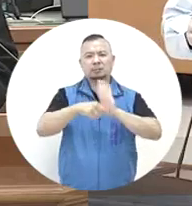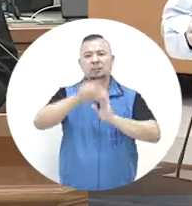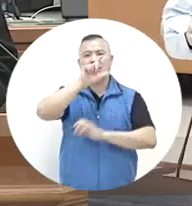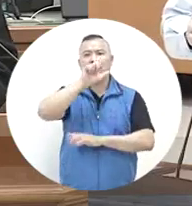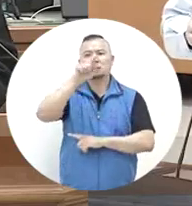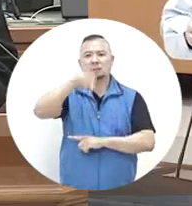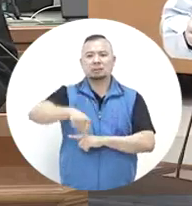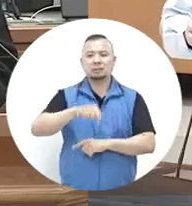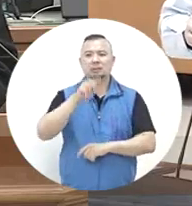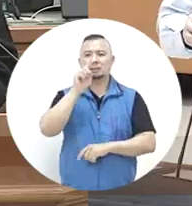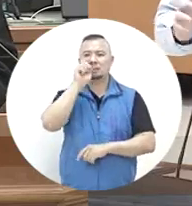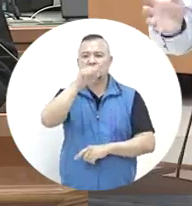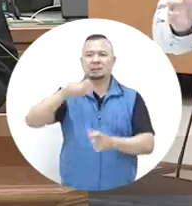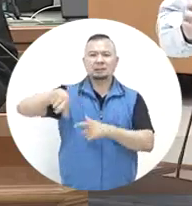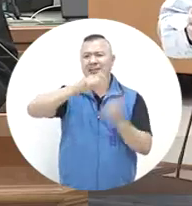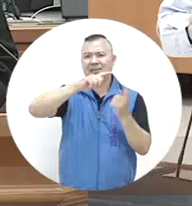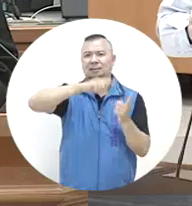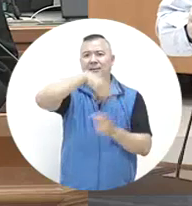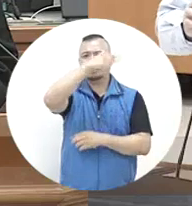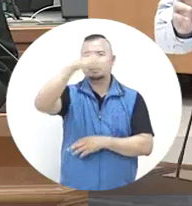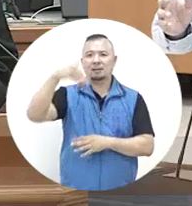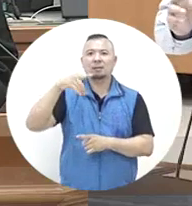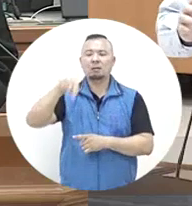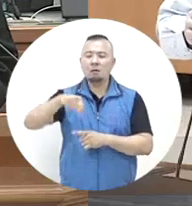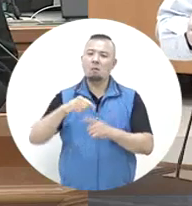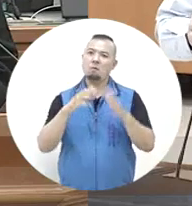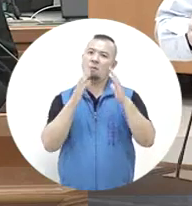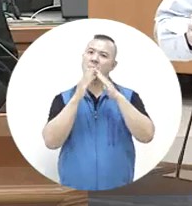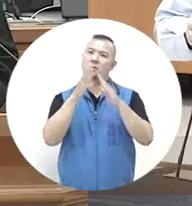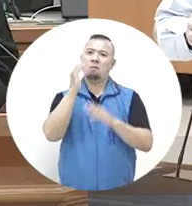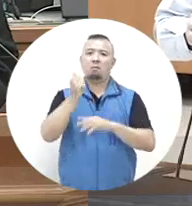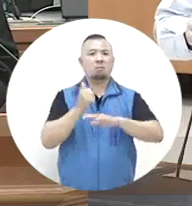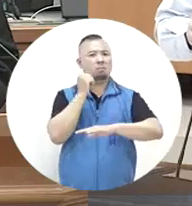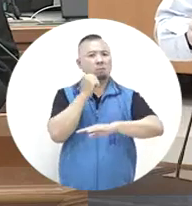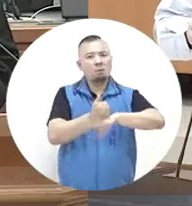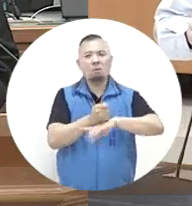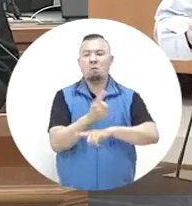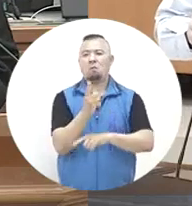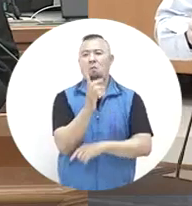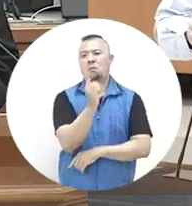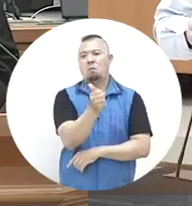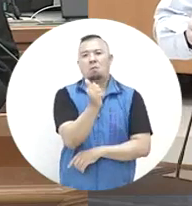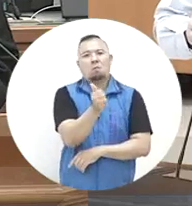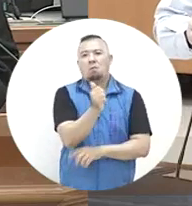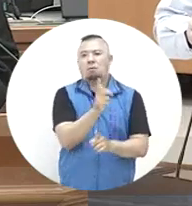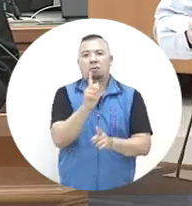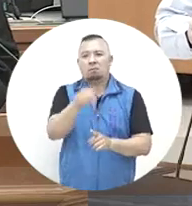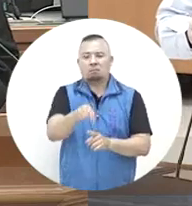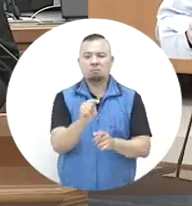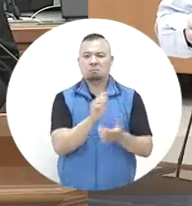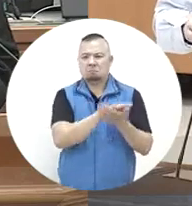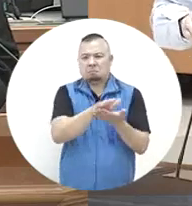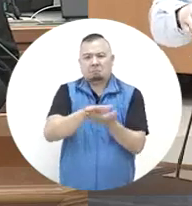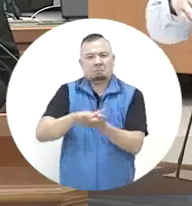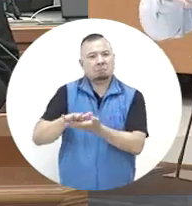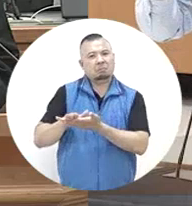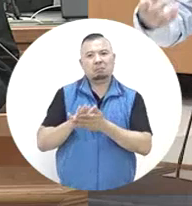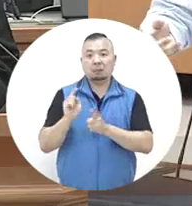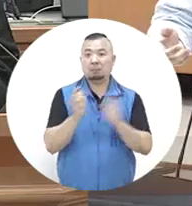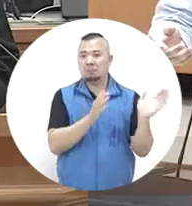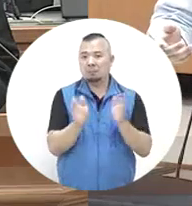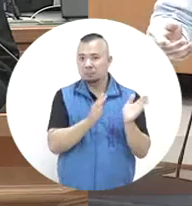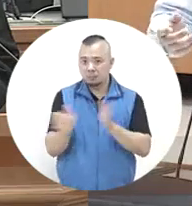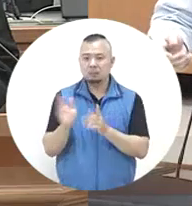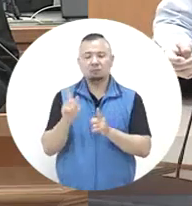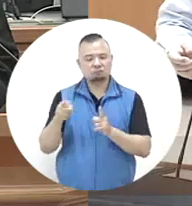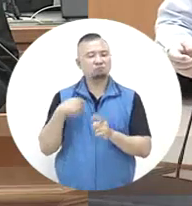的是非常的了不起啊，把这个地方重新做一个彻底的整理。相信啊，以市长